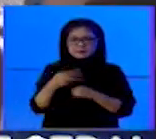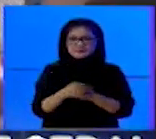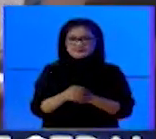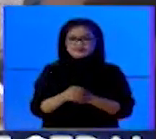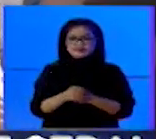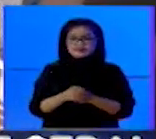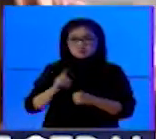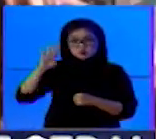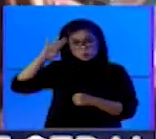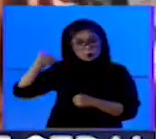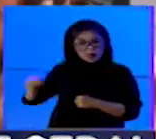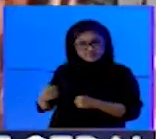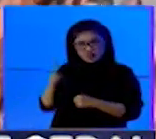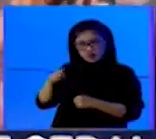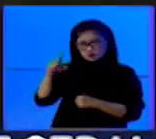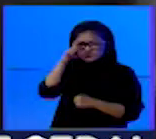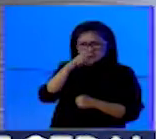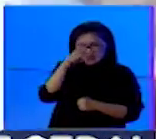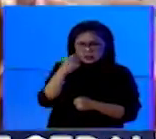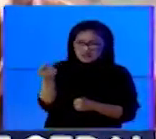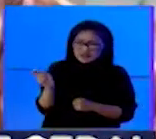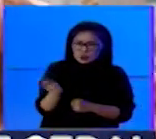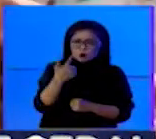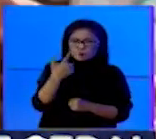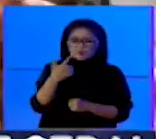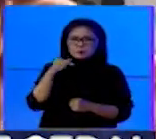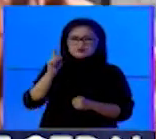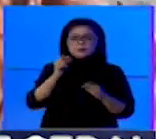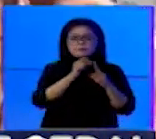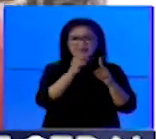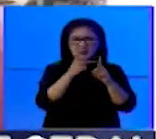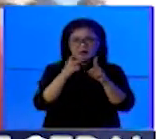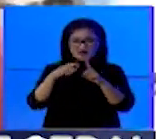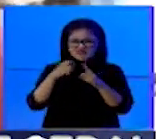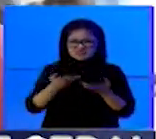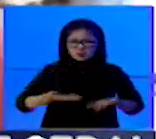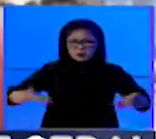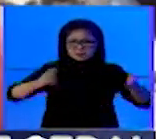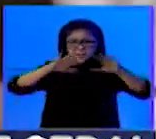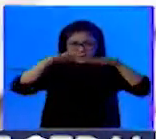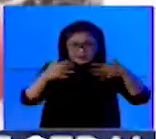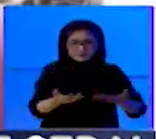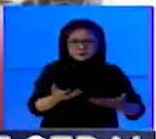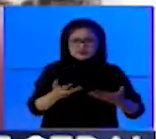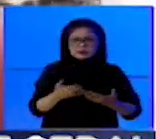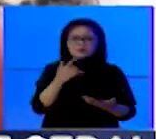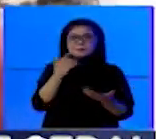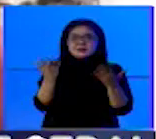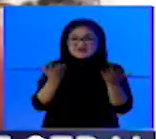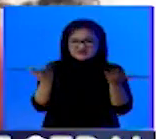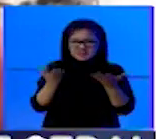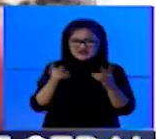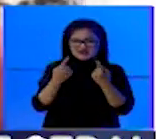Suami sebagai pencari nafkah yang kehilangan pekerjaan akibat terkena PHK di masa pandemi COVID-19 menjadi penyebab utama